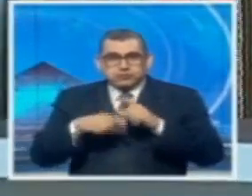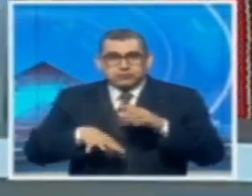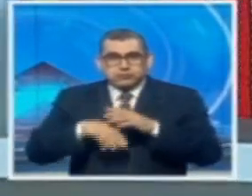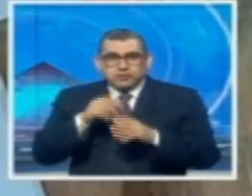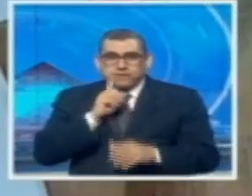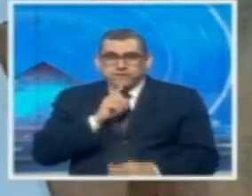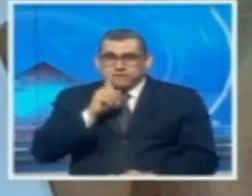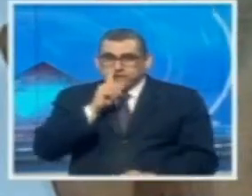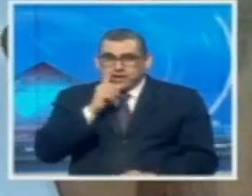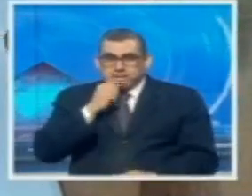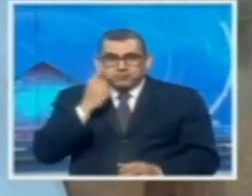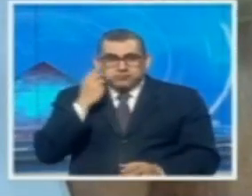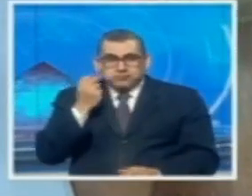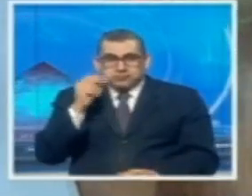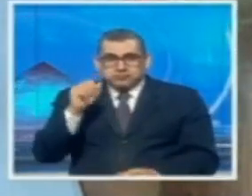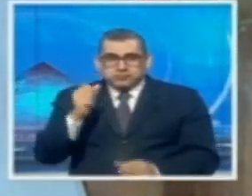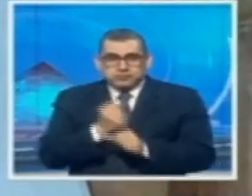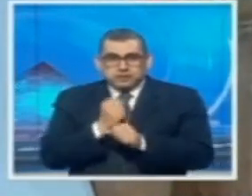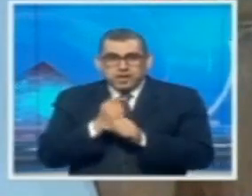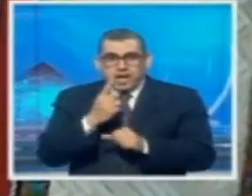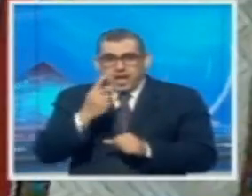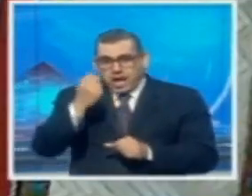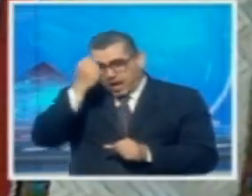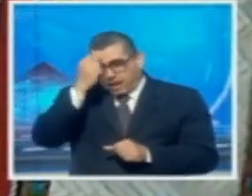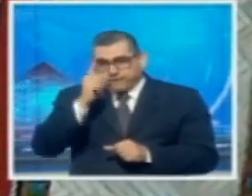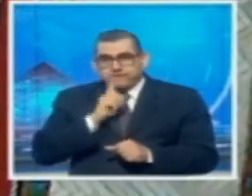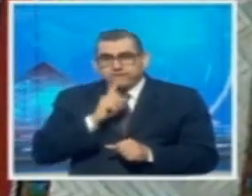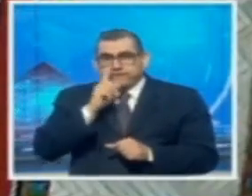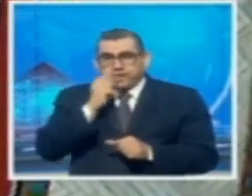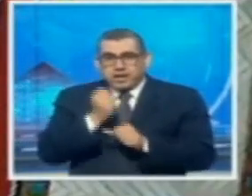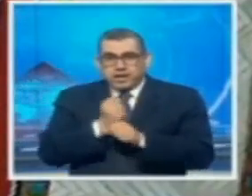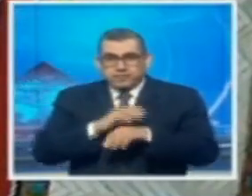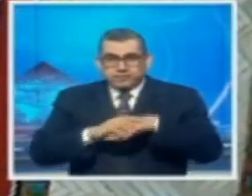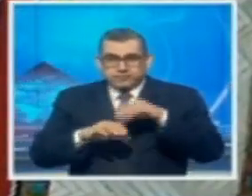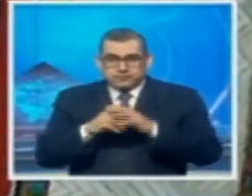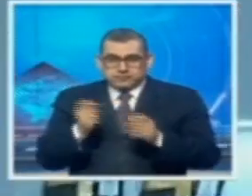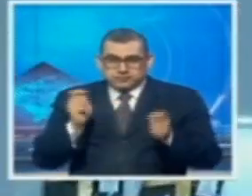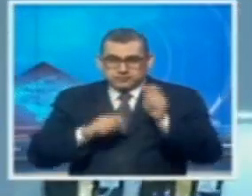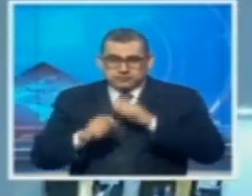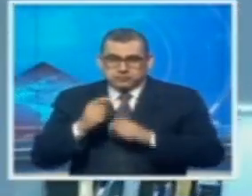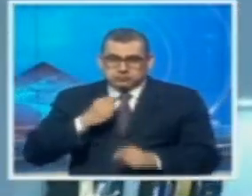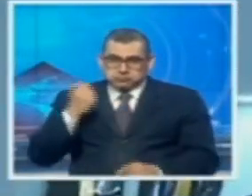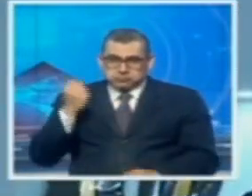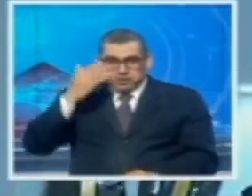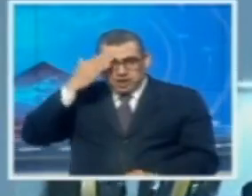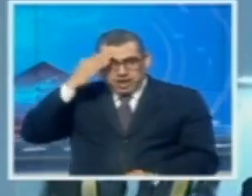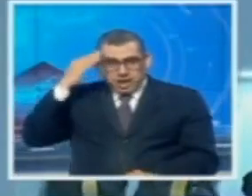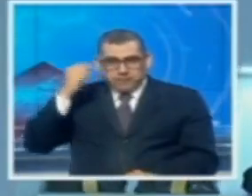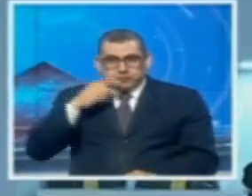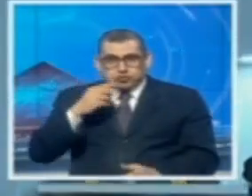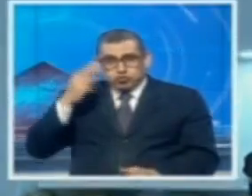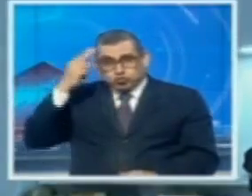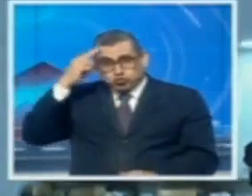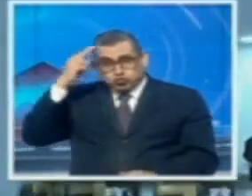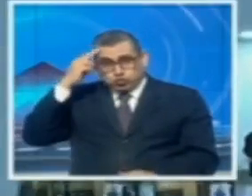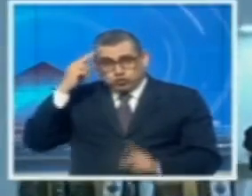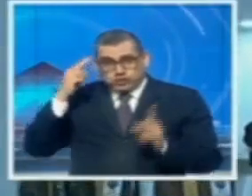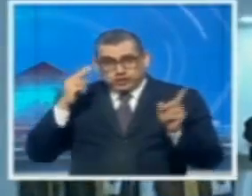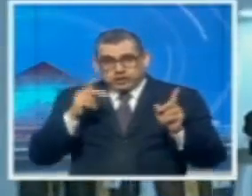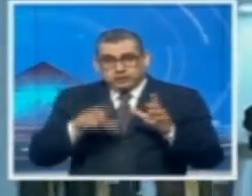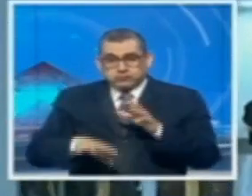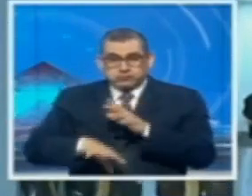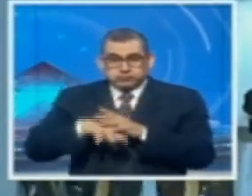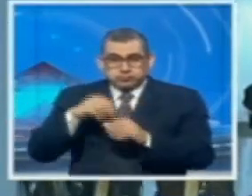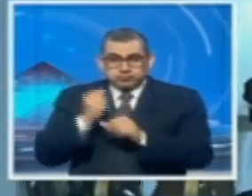فنيه وابداعيه للالاف من الفنانين والحرفيين المهره. وتمثل المملكة العربية السعودية ضيف